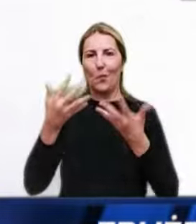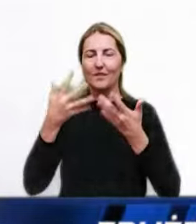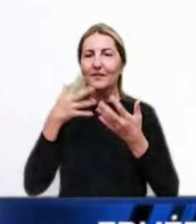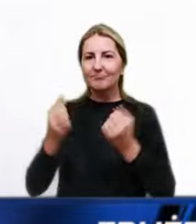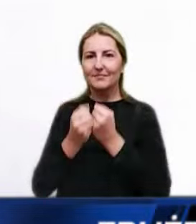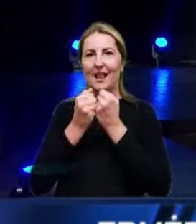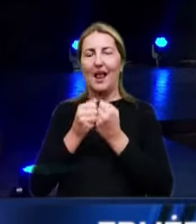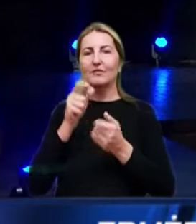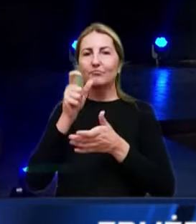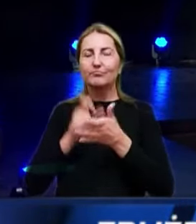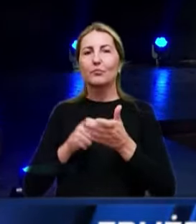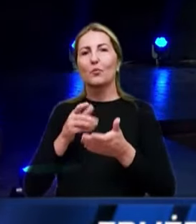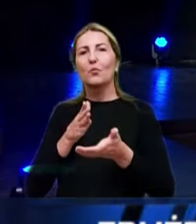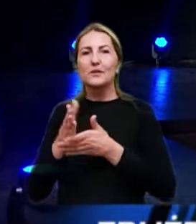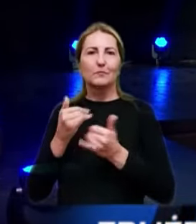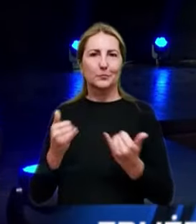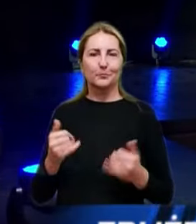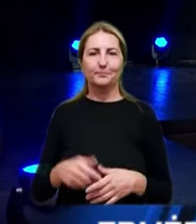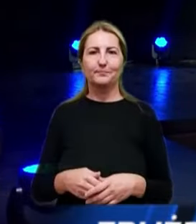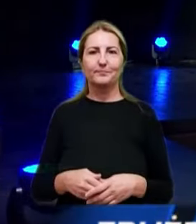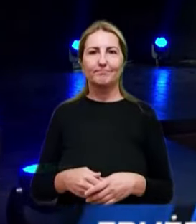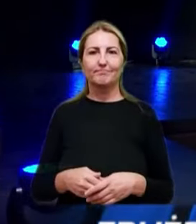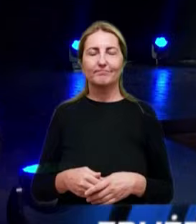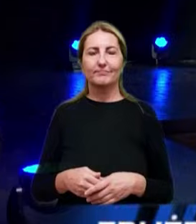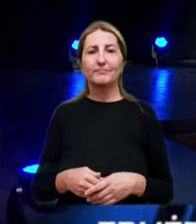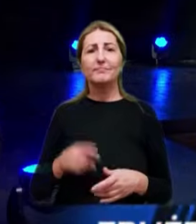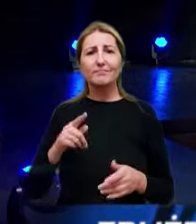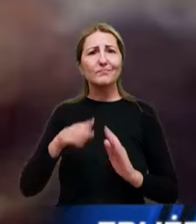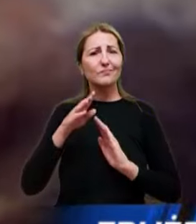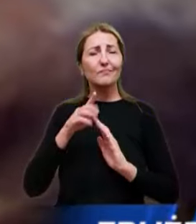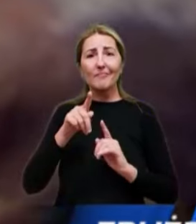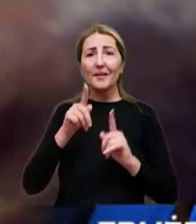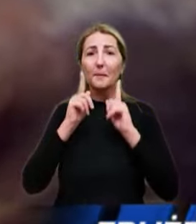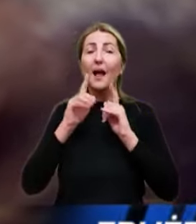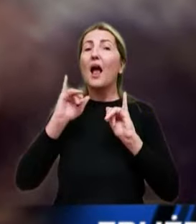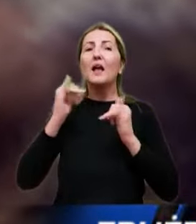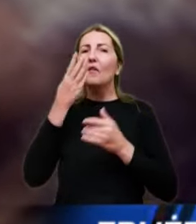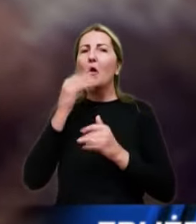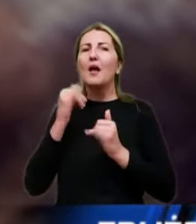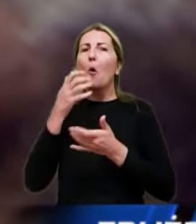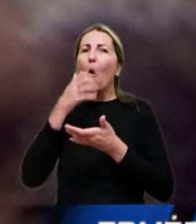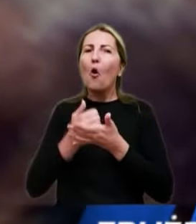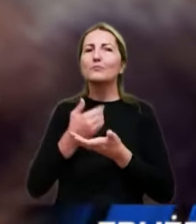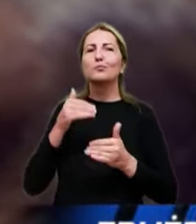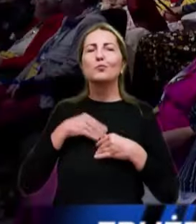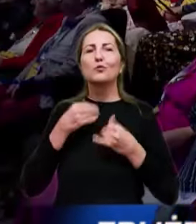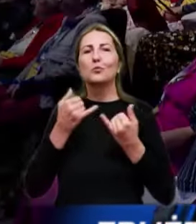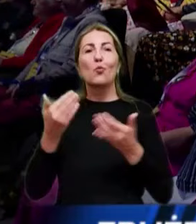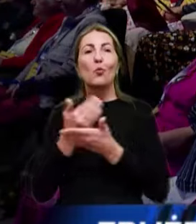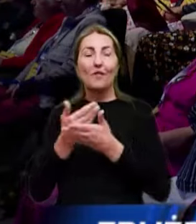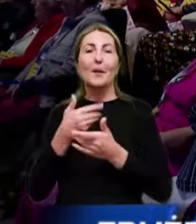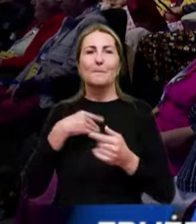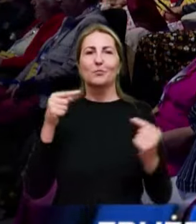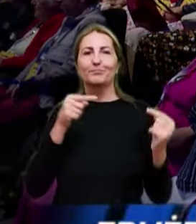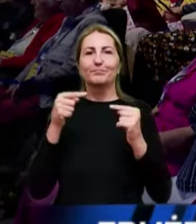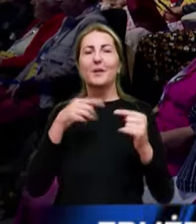jest prostsze. Tych programów wbrew pozorom jest bardzo dużo. O tym, jak korzystać z takich nowoczesnych rozwiązań, rozmawiano podczas forum